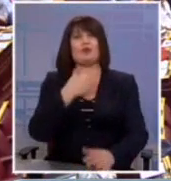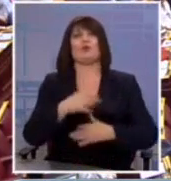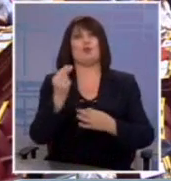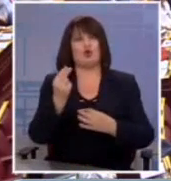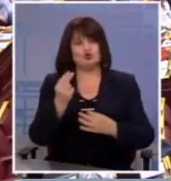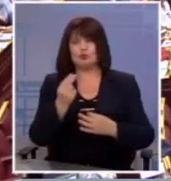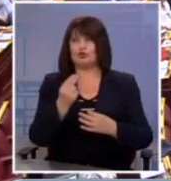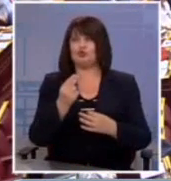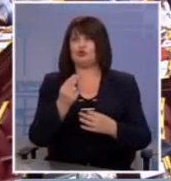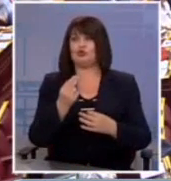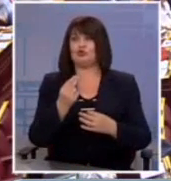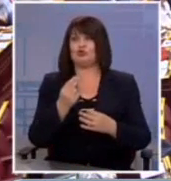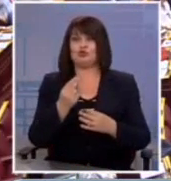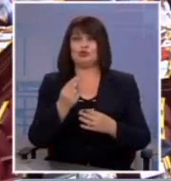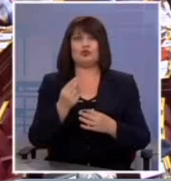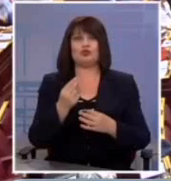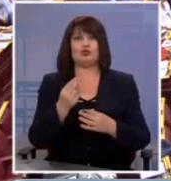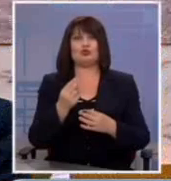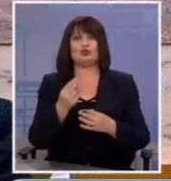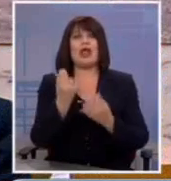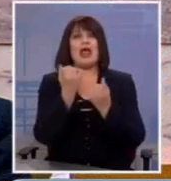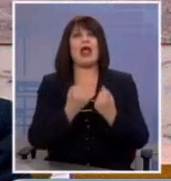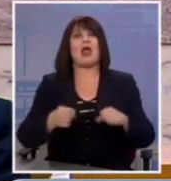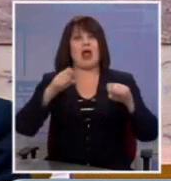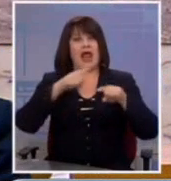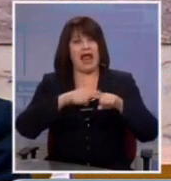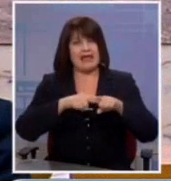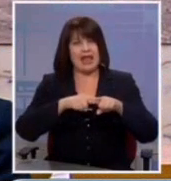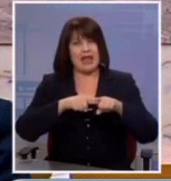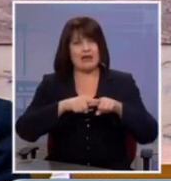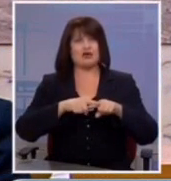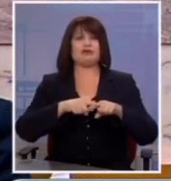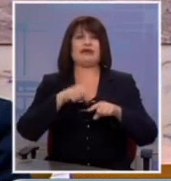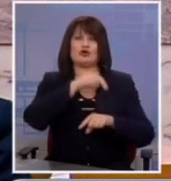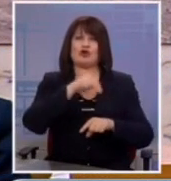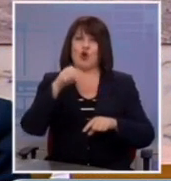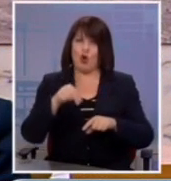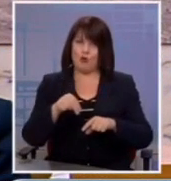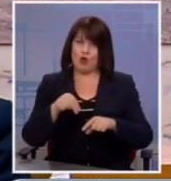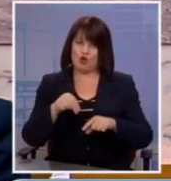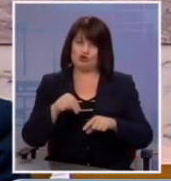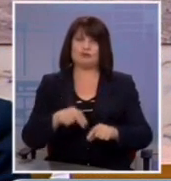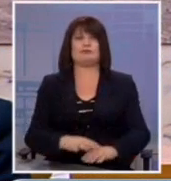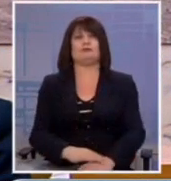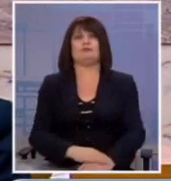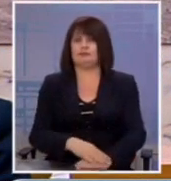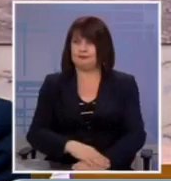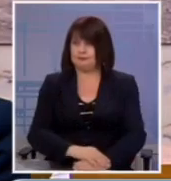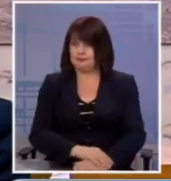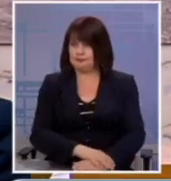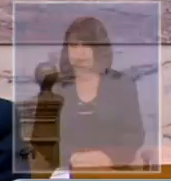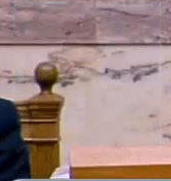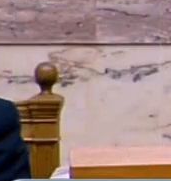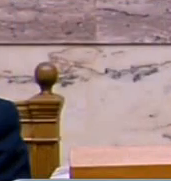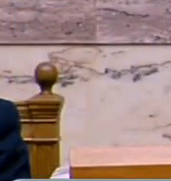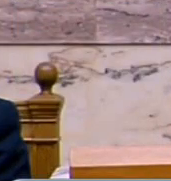κοινοβουλευτικός εκπρόσωπος των Ανεξαρτήτων Ελλήνων, ο κύριος Νίκος Νικολόπουλος.